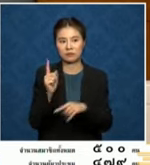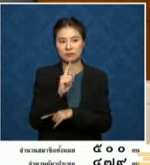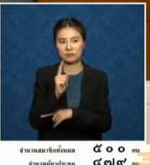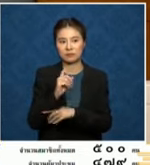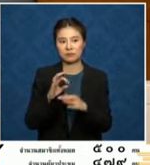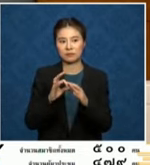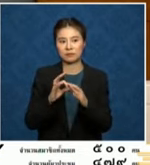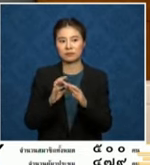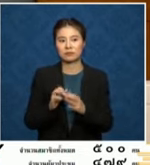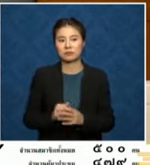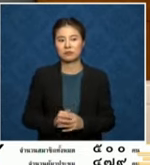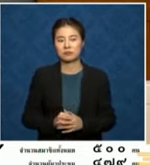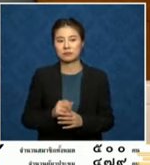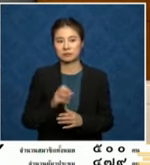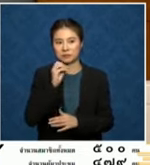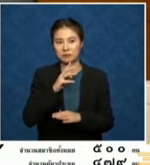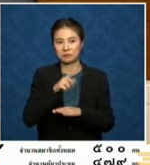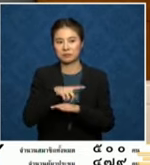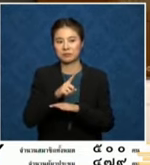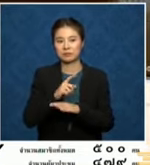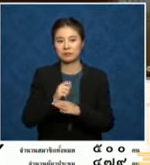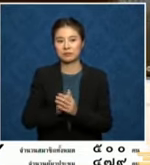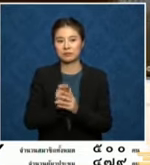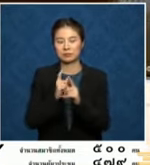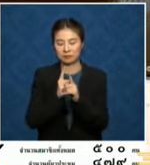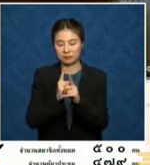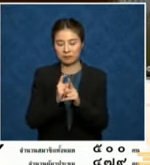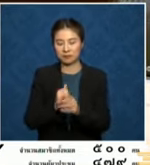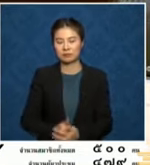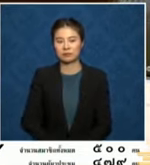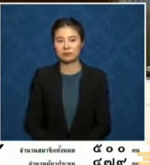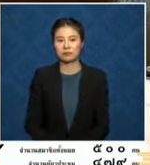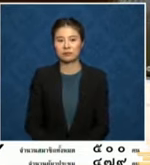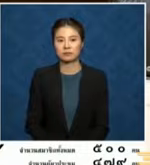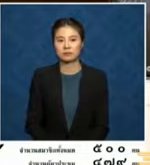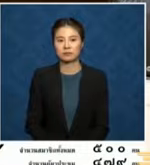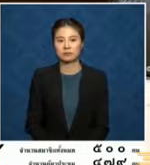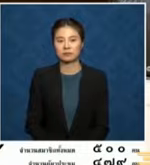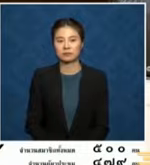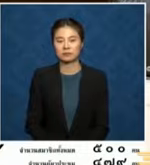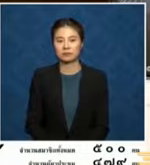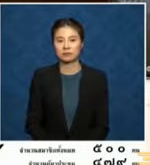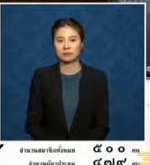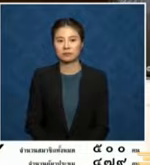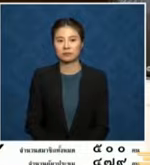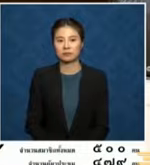ำเสนอต่อท่านประธานต่อไปขอบพระคุณครับ ครับขอบคุณครับท่านกรรม